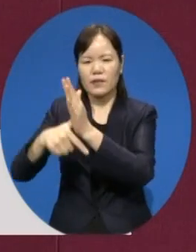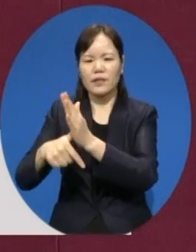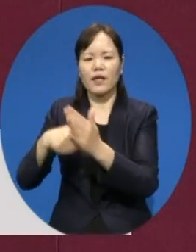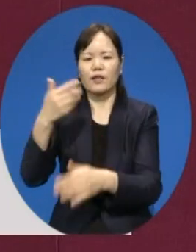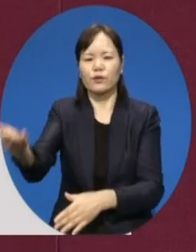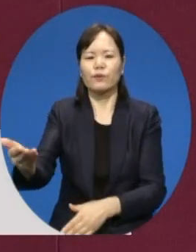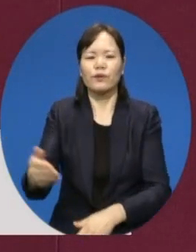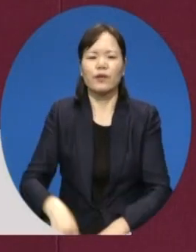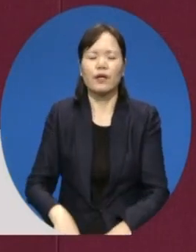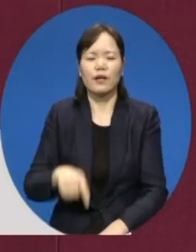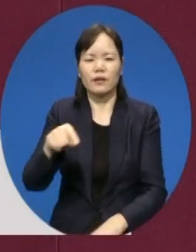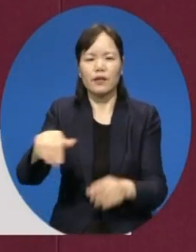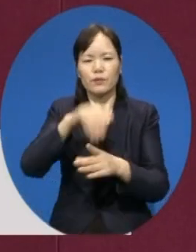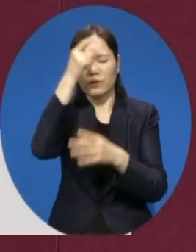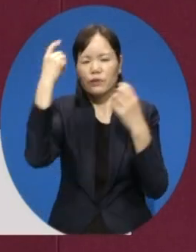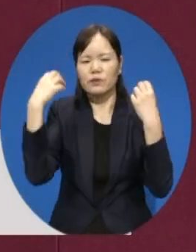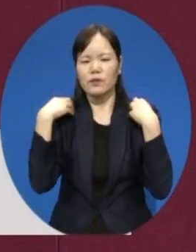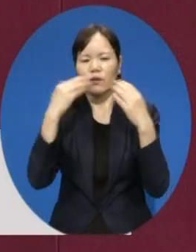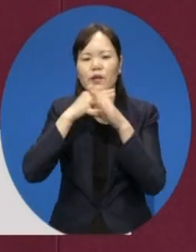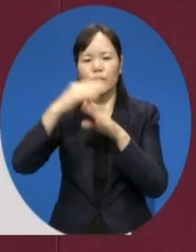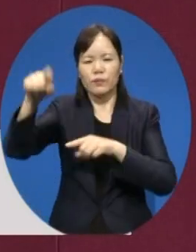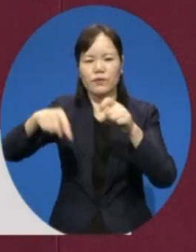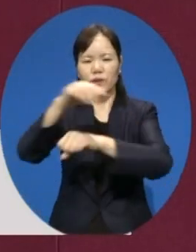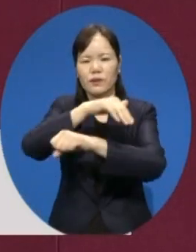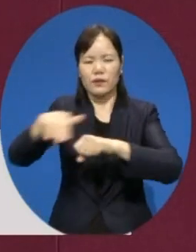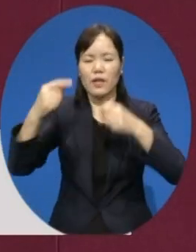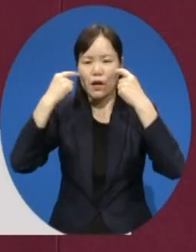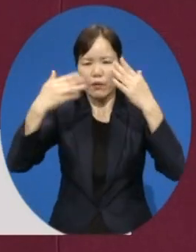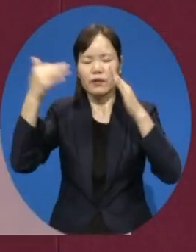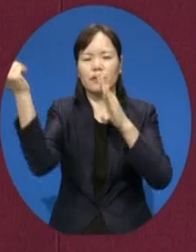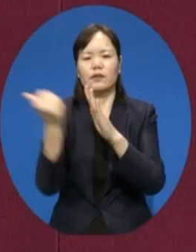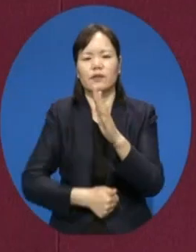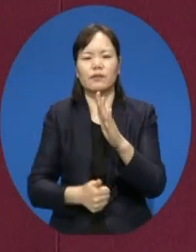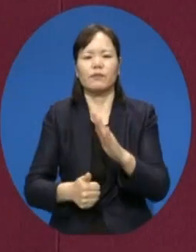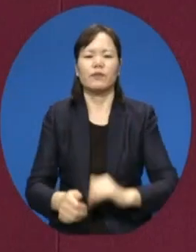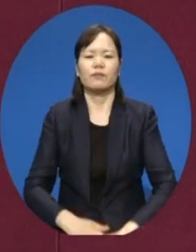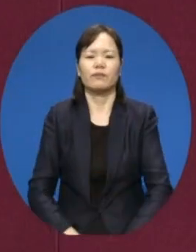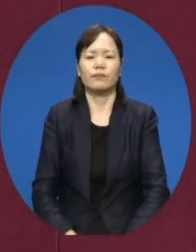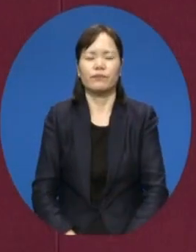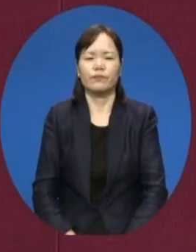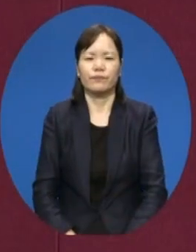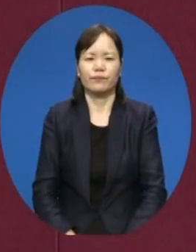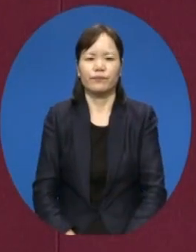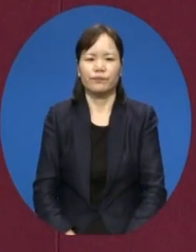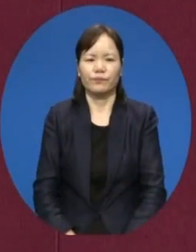정권의 대북정책 이미 확실하게 실패했습니다.